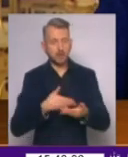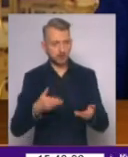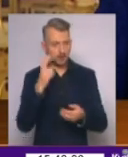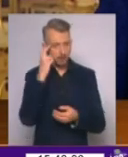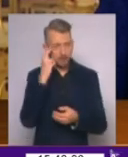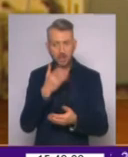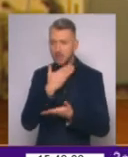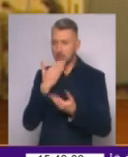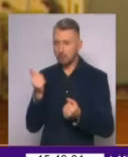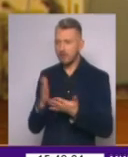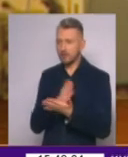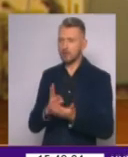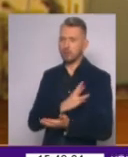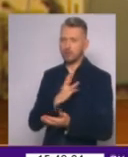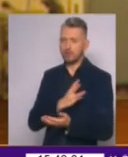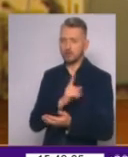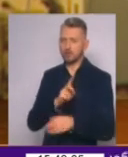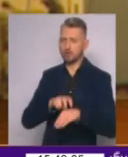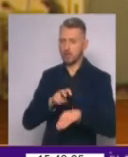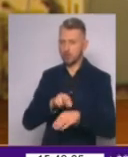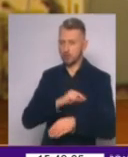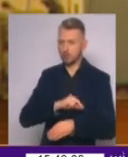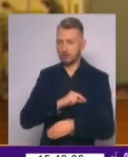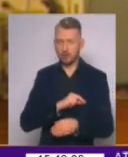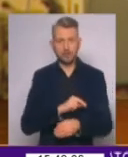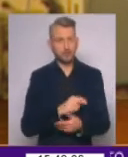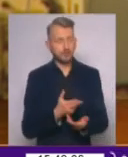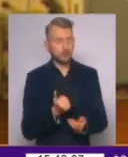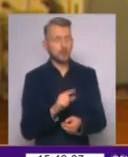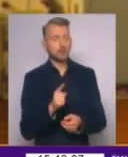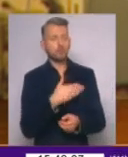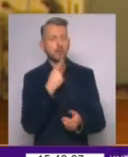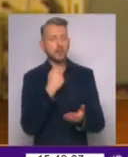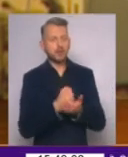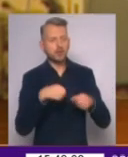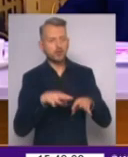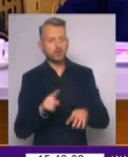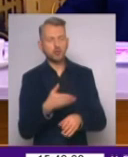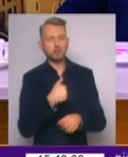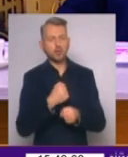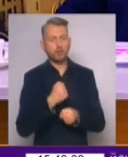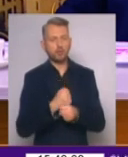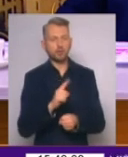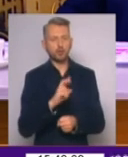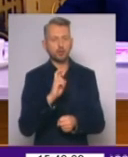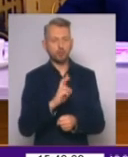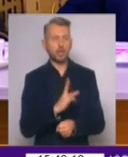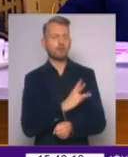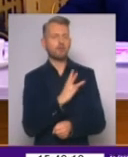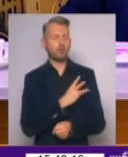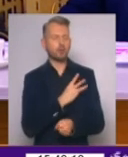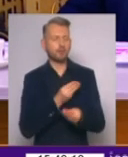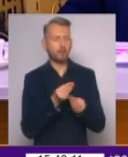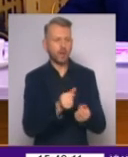немає взагалі мотивації для того, щоб лікарі працювали в столиці? Що ми прийняли рішення і що ми робимо для того, щоб вмотивувати